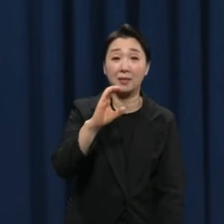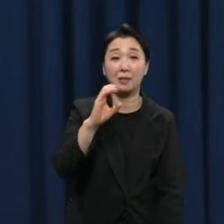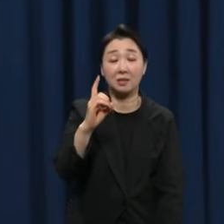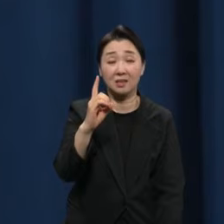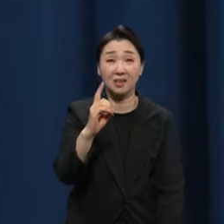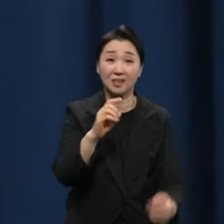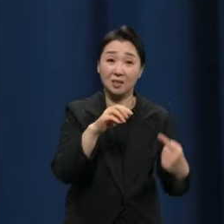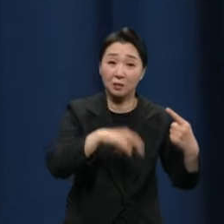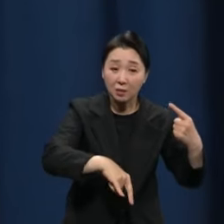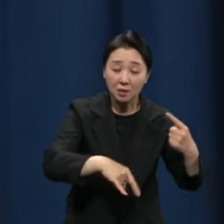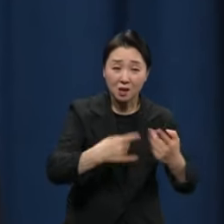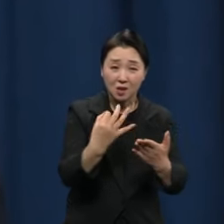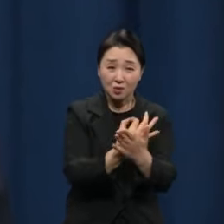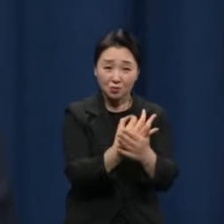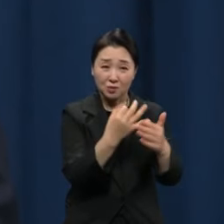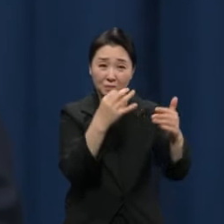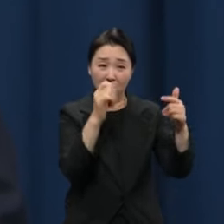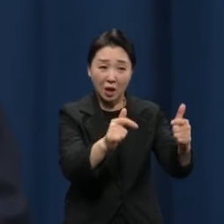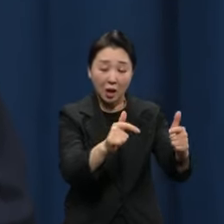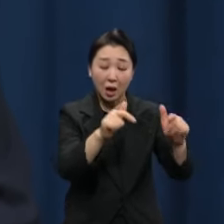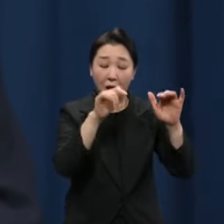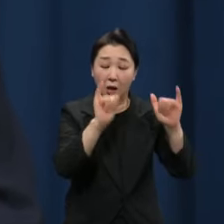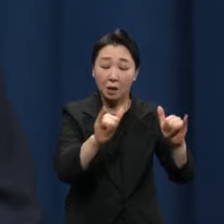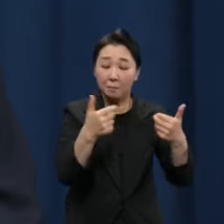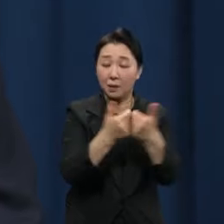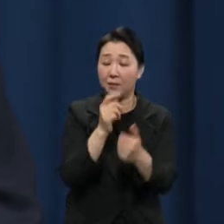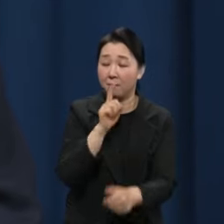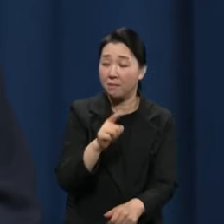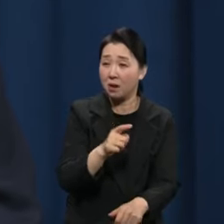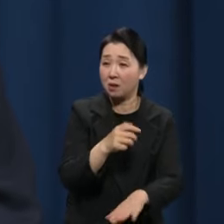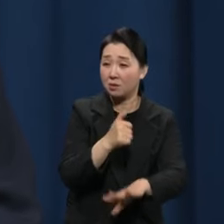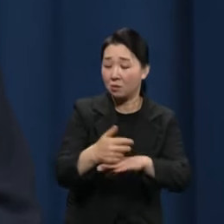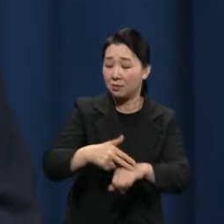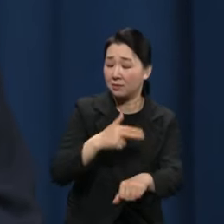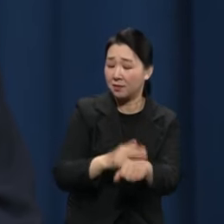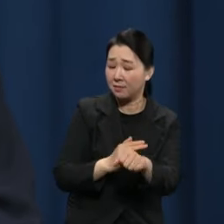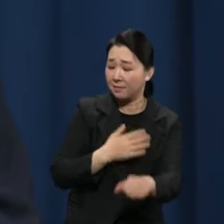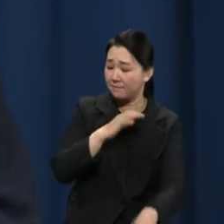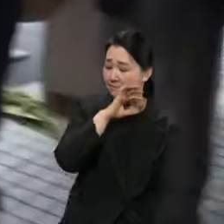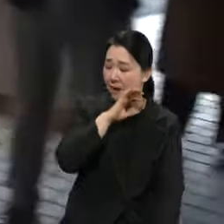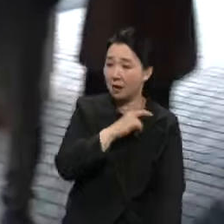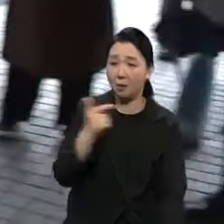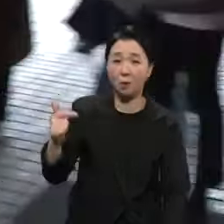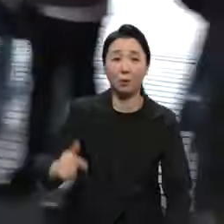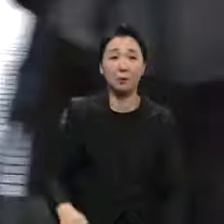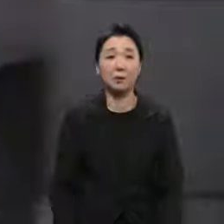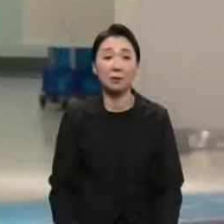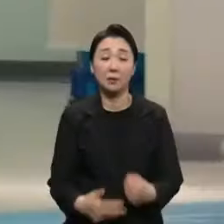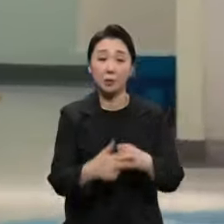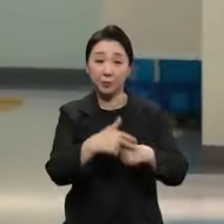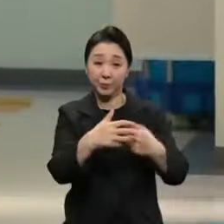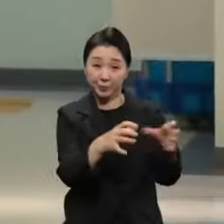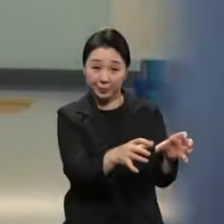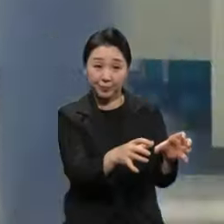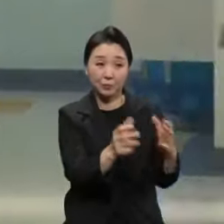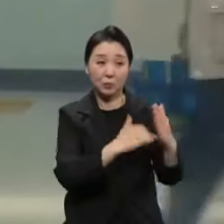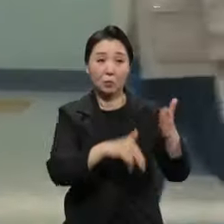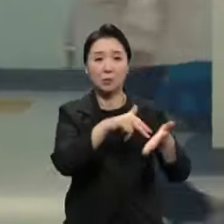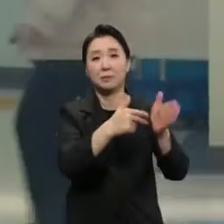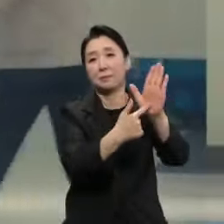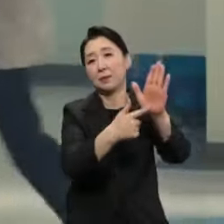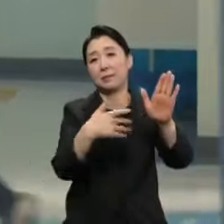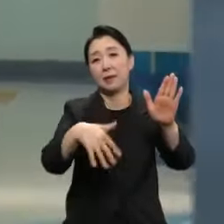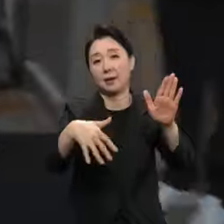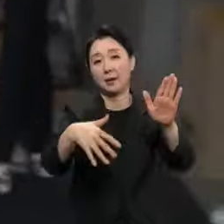감소를 우려해 증원을 반대하는 것 아니냐는 내용은 의사들을 크게 자극했습니다. 교수단체들은 공식 입장을 내지